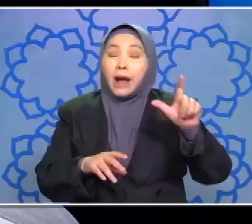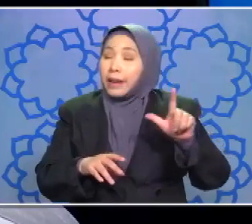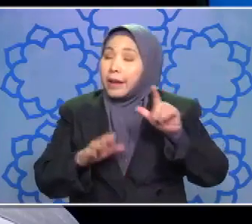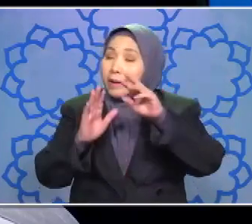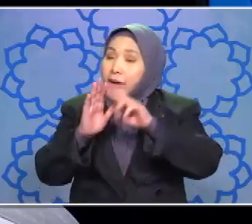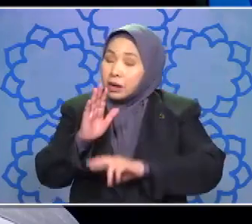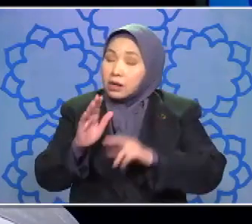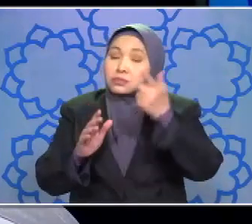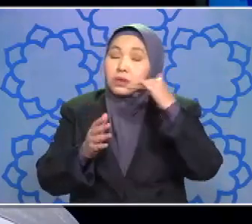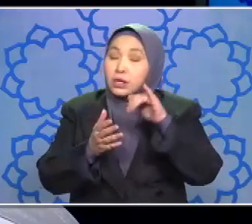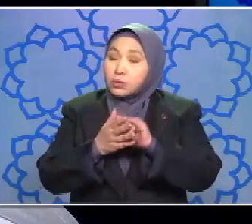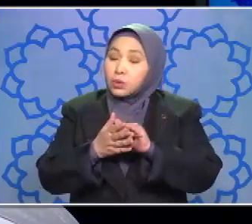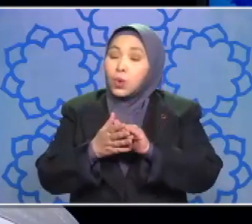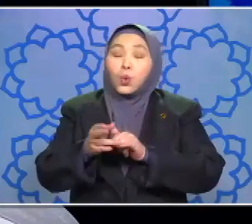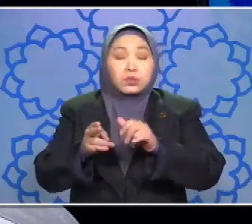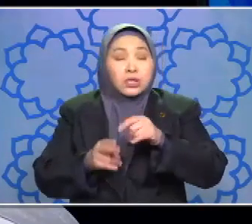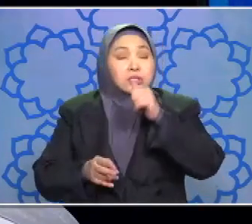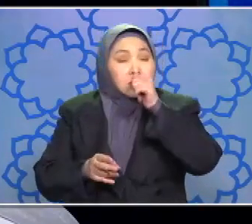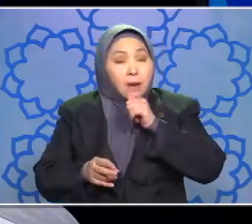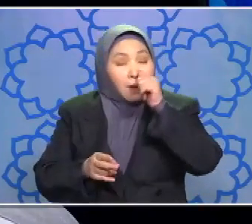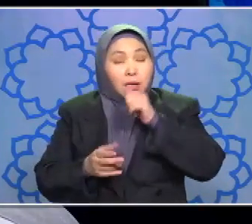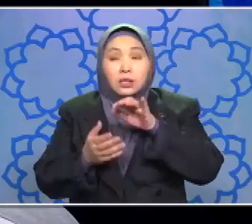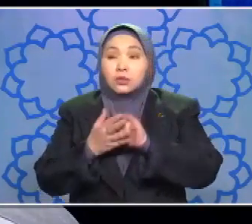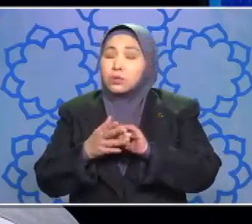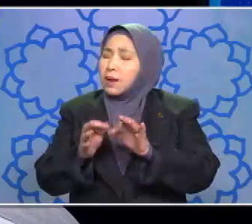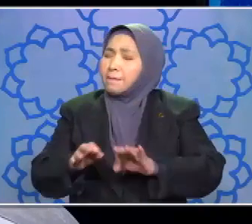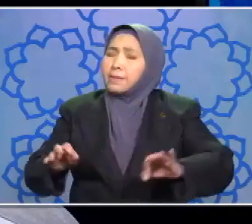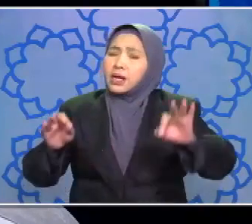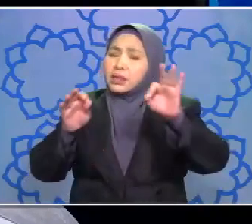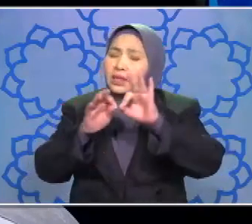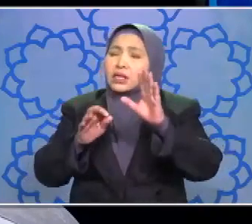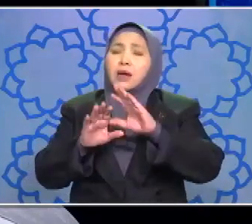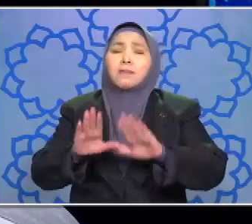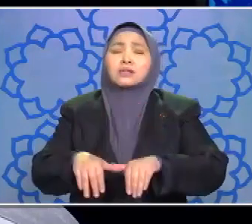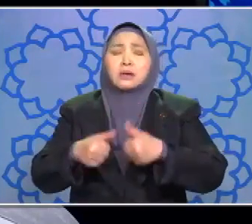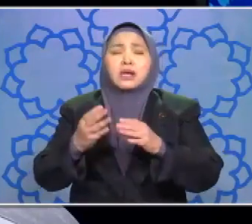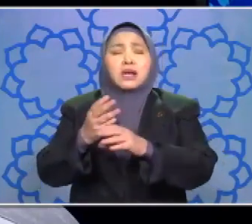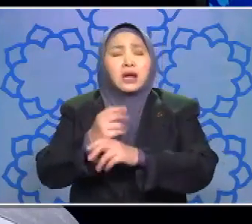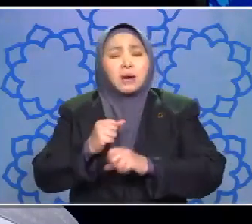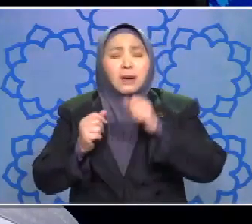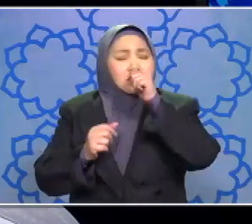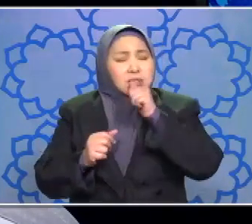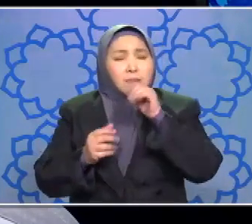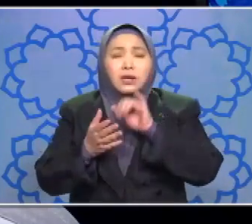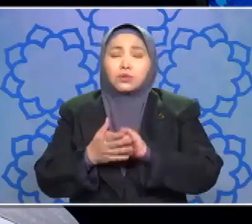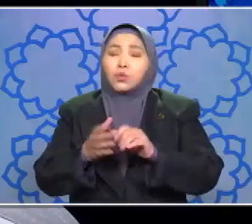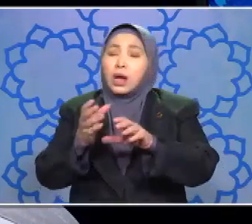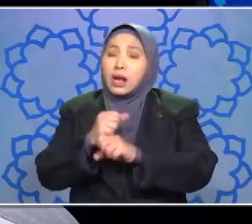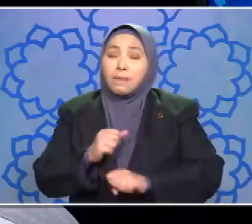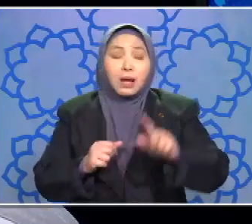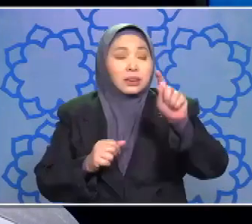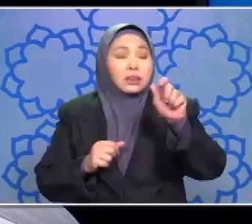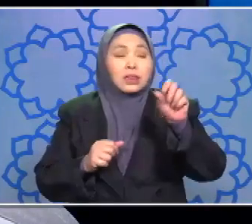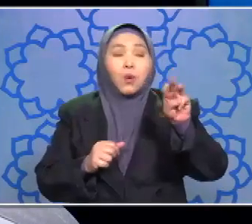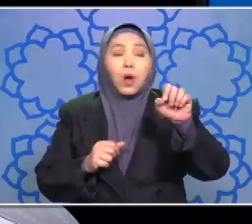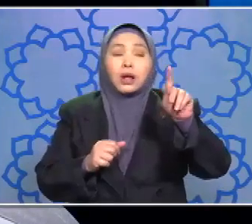sebabnya pengurusan sabar ini adalah satu topik yang penting. Malah macam mana nak dapat sabar itu, nak dapat tawakal yang tinggi kepada